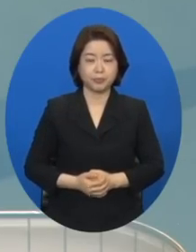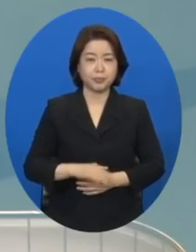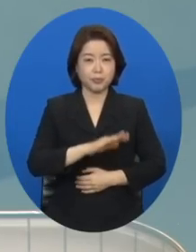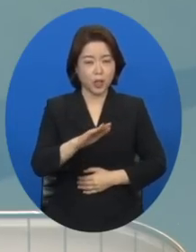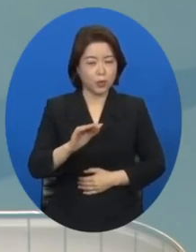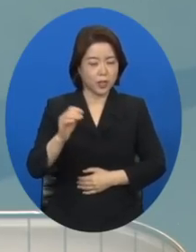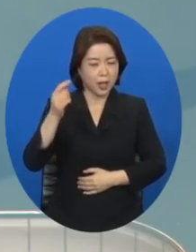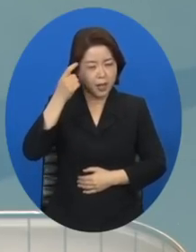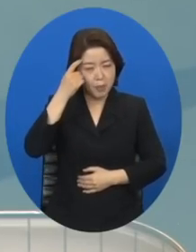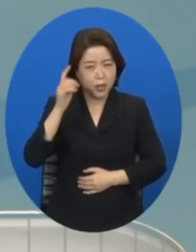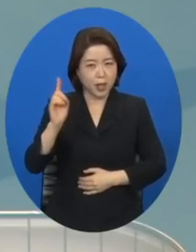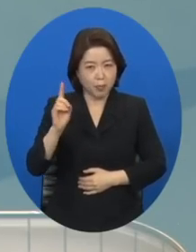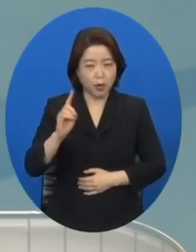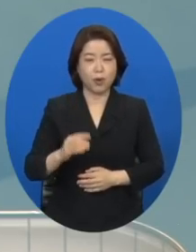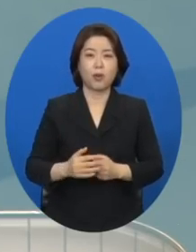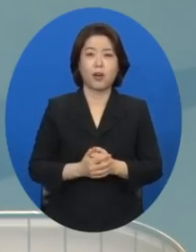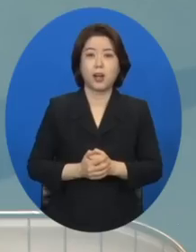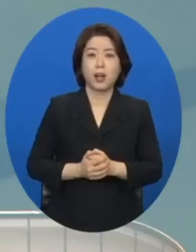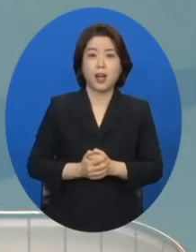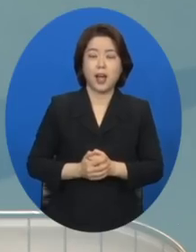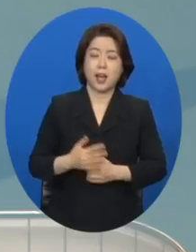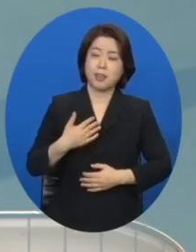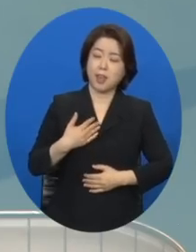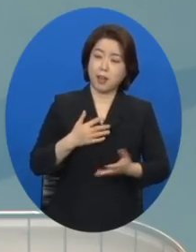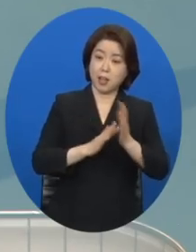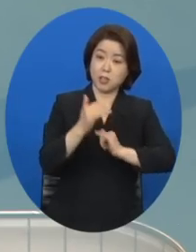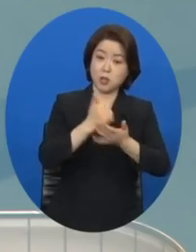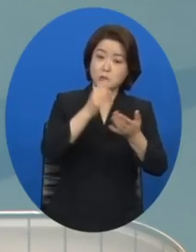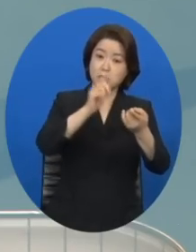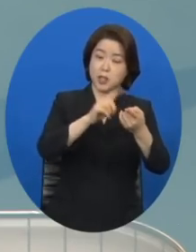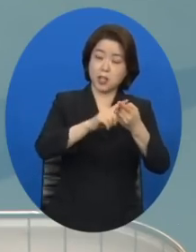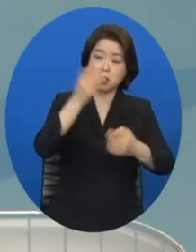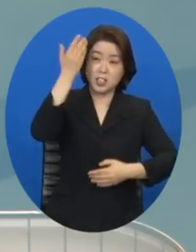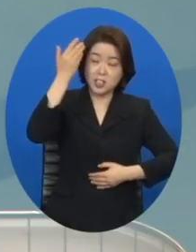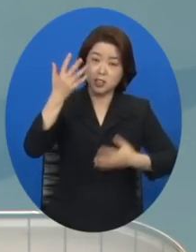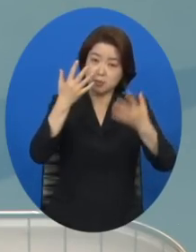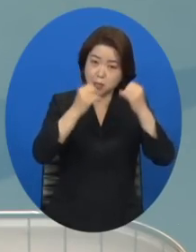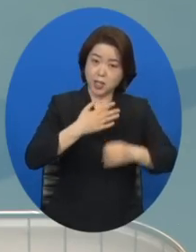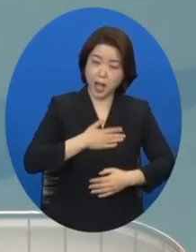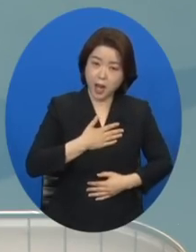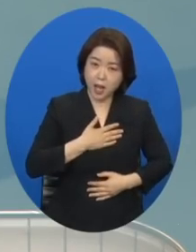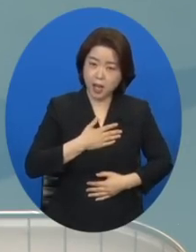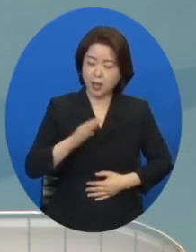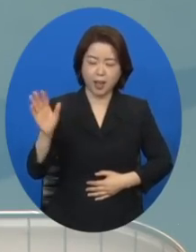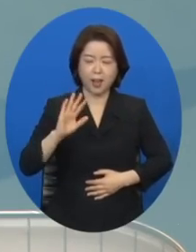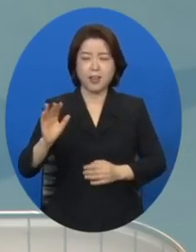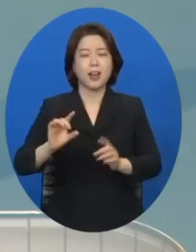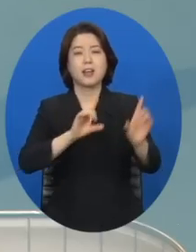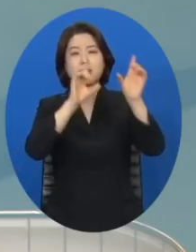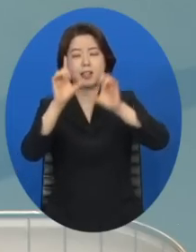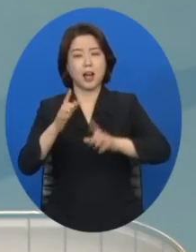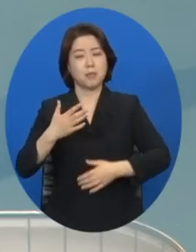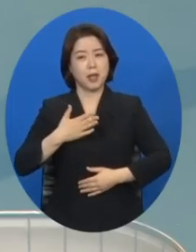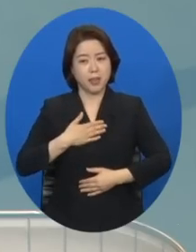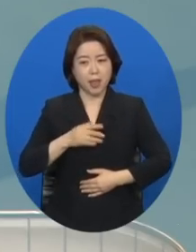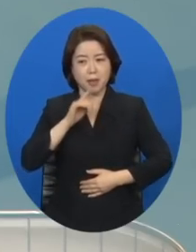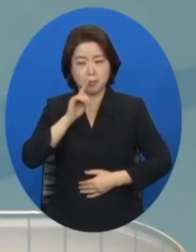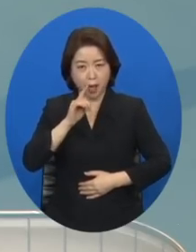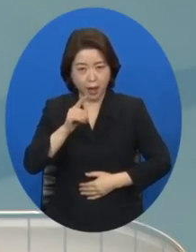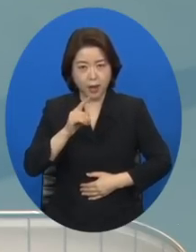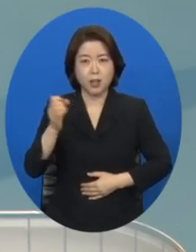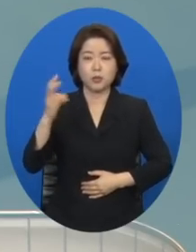뭐냐면 내가 얼마나 예수님이 대해서 아는가가 아니라 나의 삶에 나의 언어에 나의